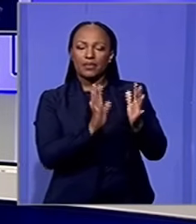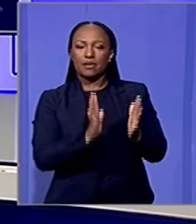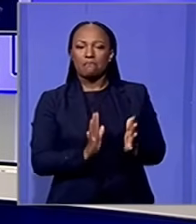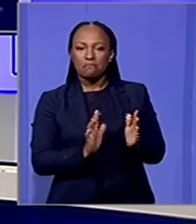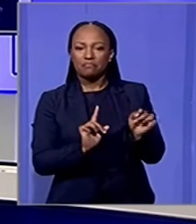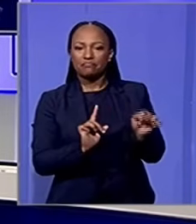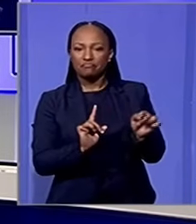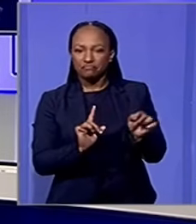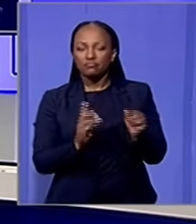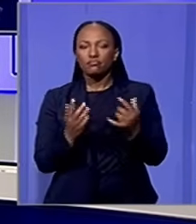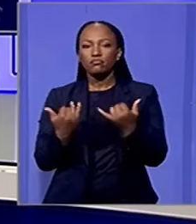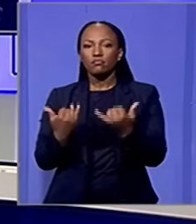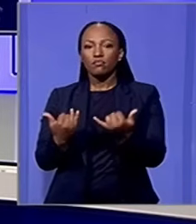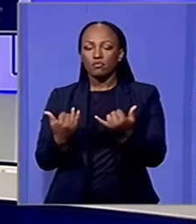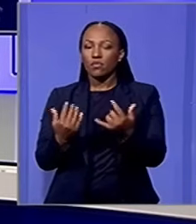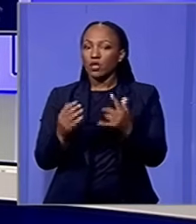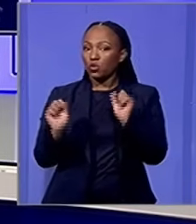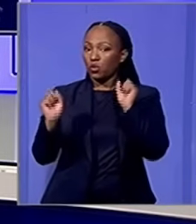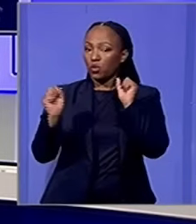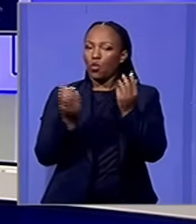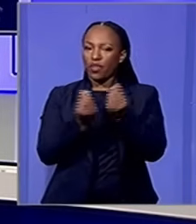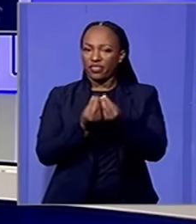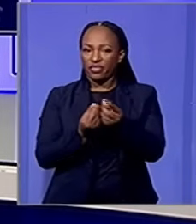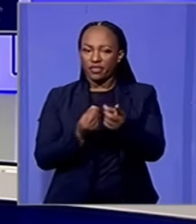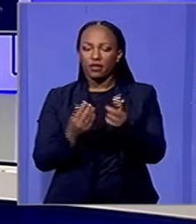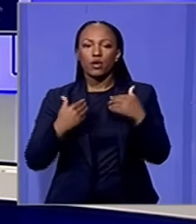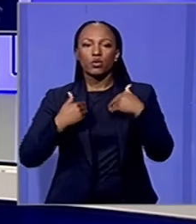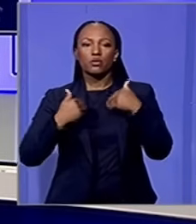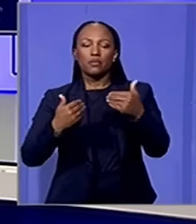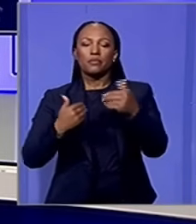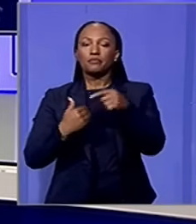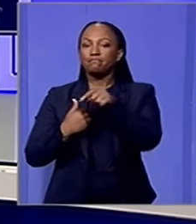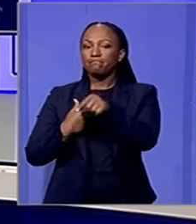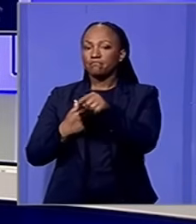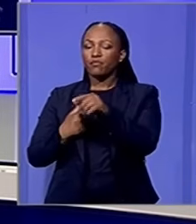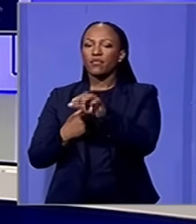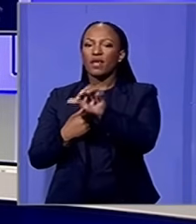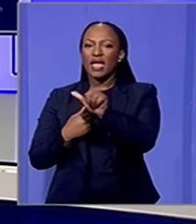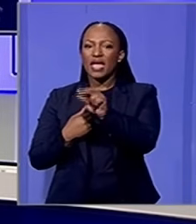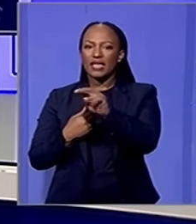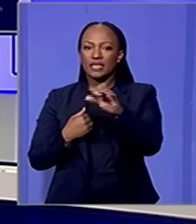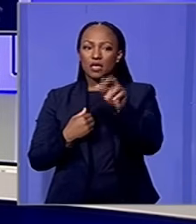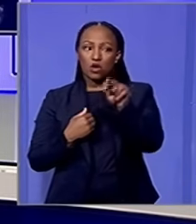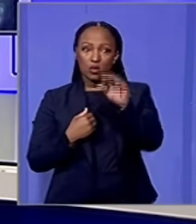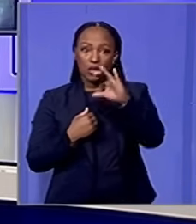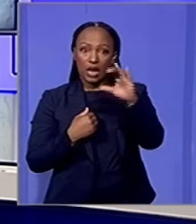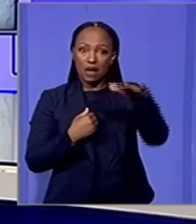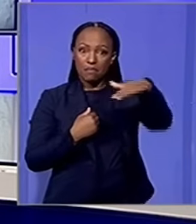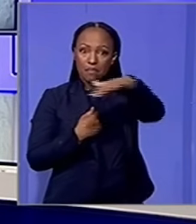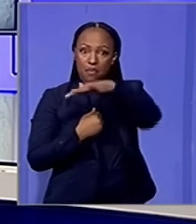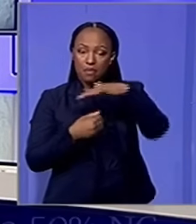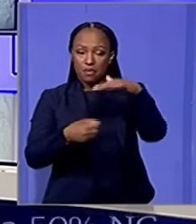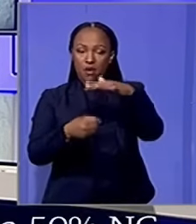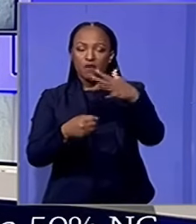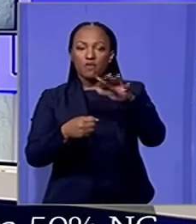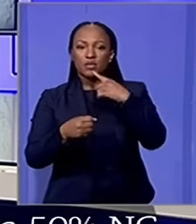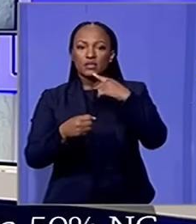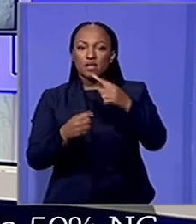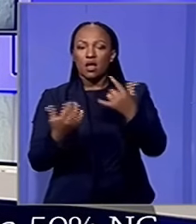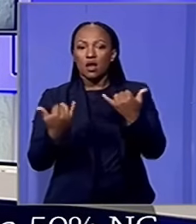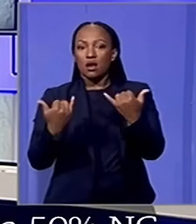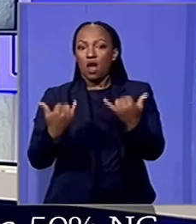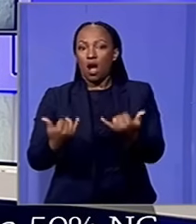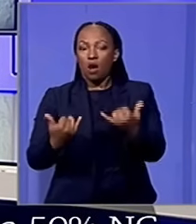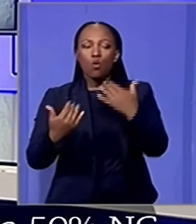diatla go tla go šoga thari ye mmogo. Re thoma ka tšeo di rego ANC ka Northern Cape e re ga se a ikemišetša go fana ka maemo